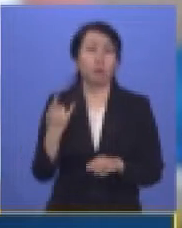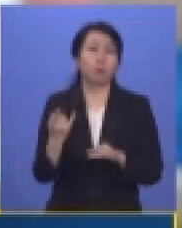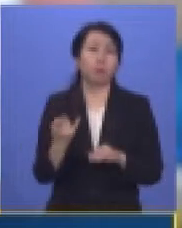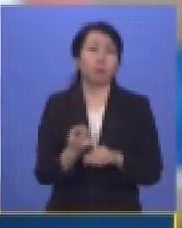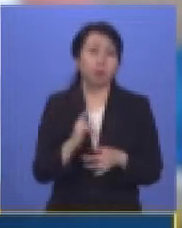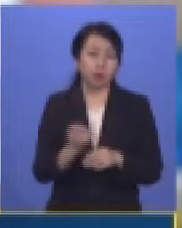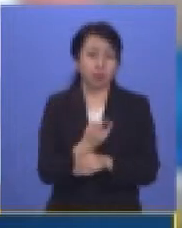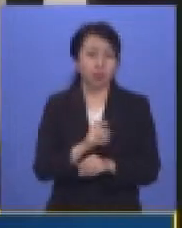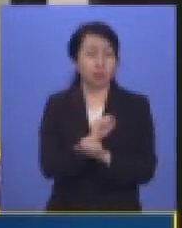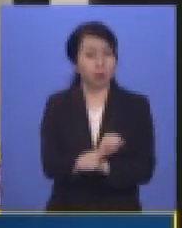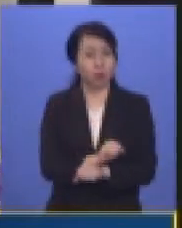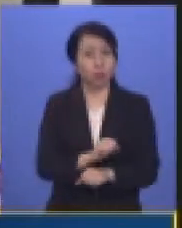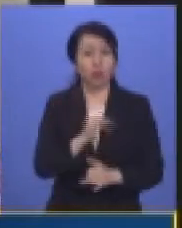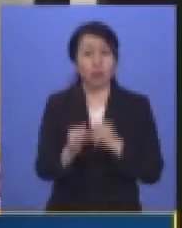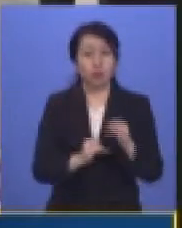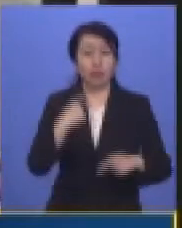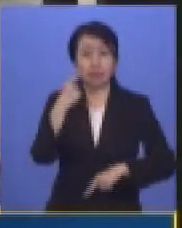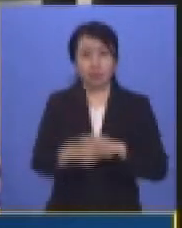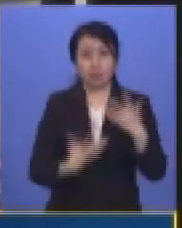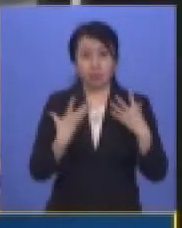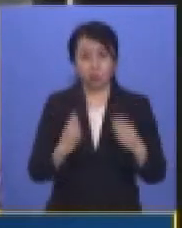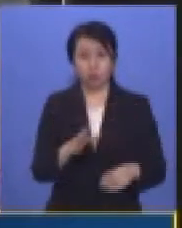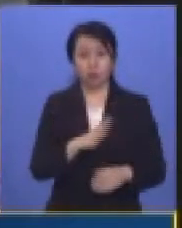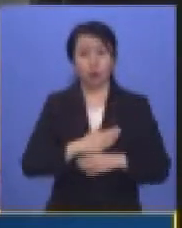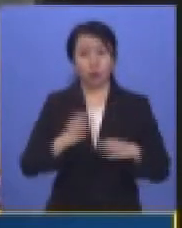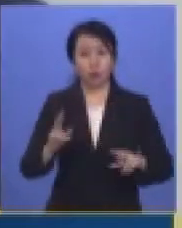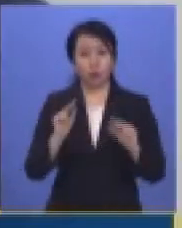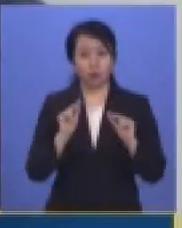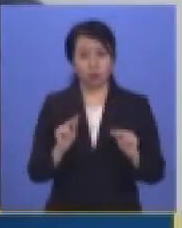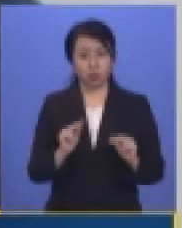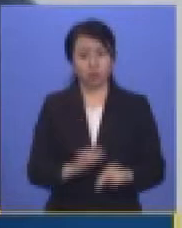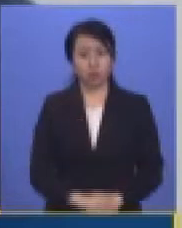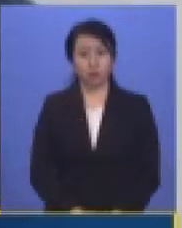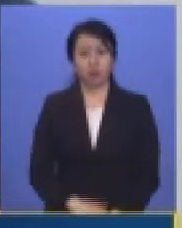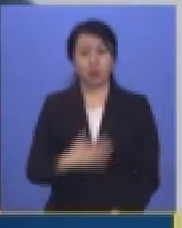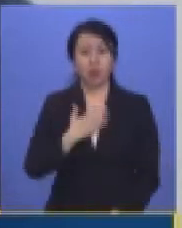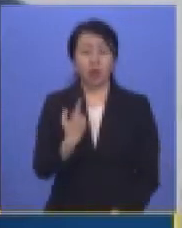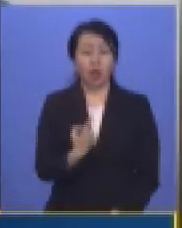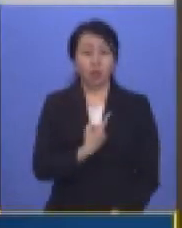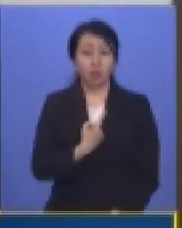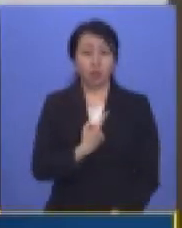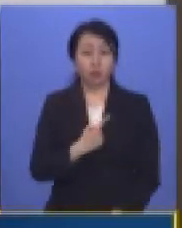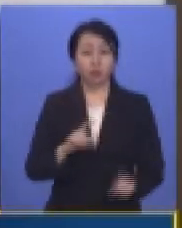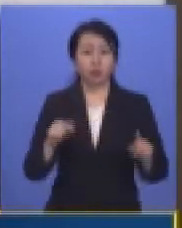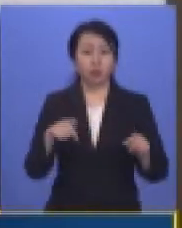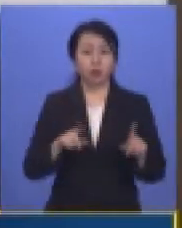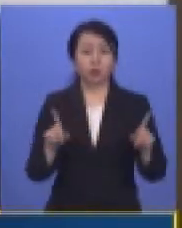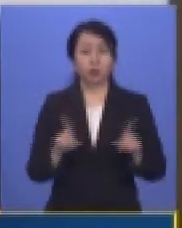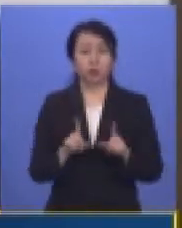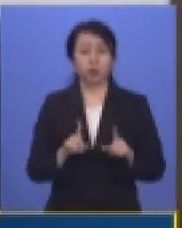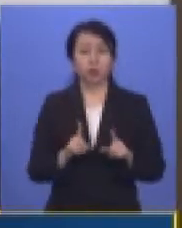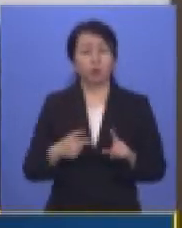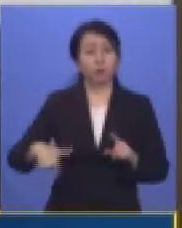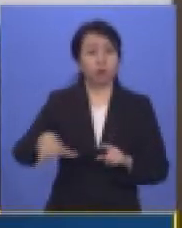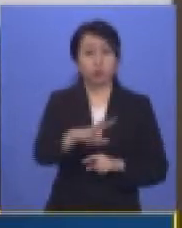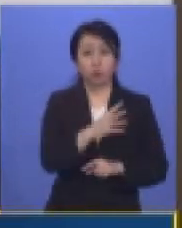прекратил разговор. К сожалению, звонок на следующий день оказался более убедительным. Я вот единственное, из-за чего купился, из-за того, что полностью